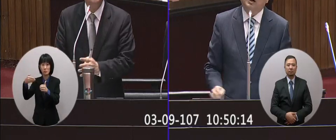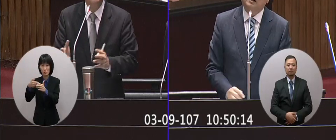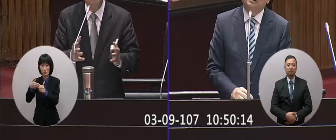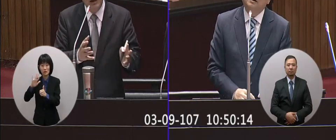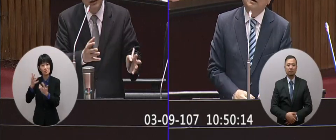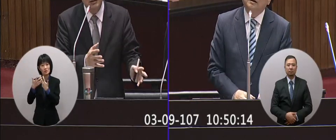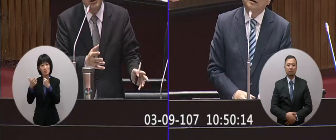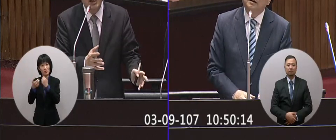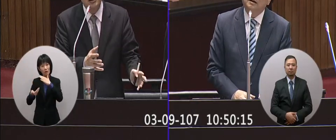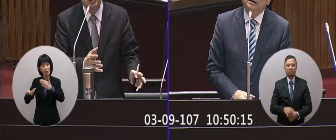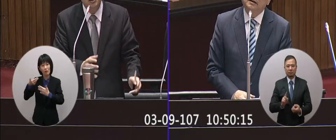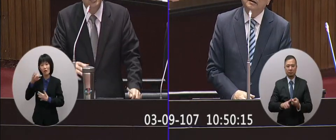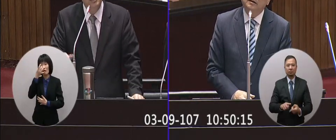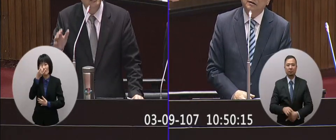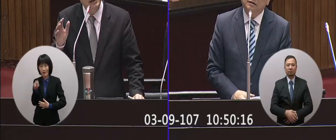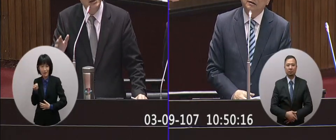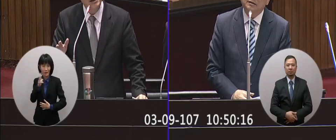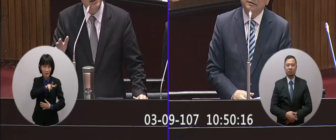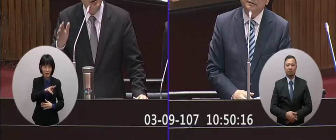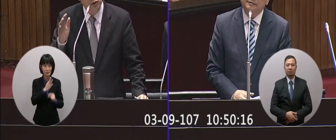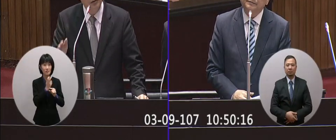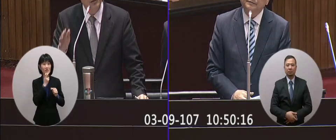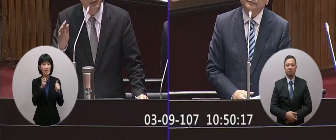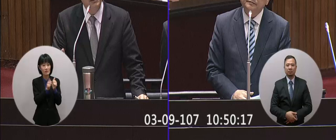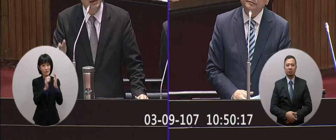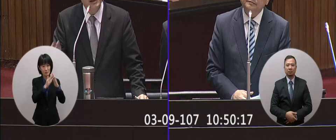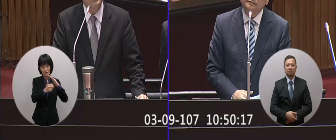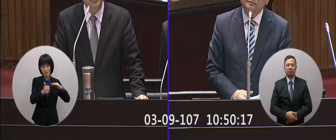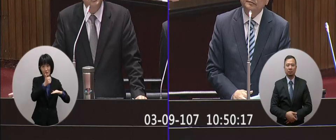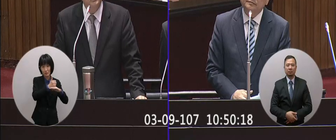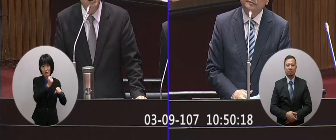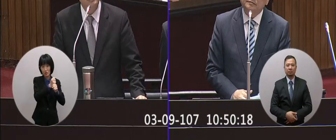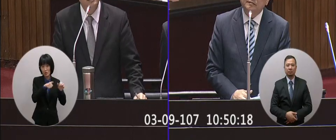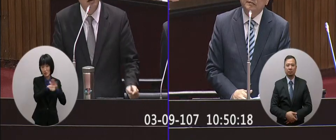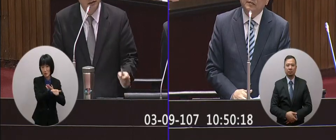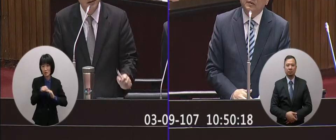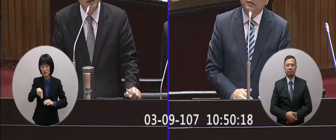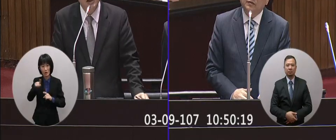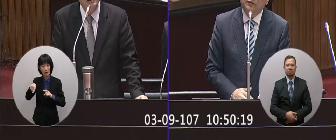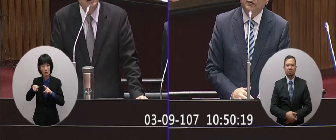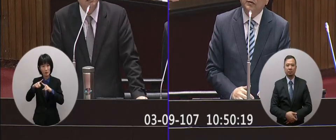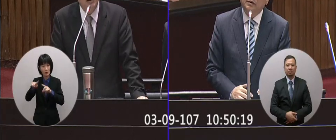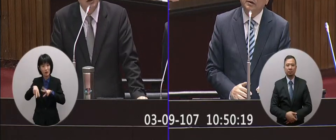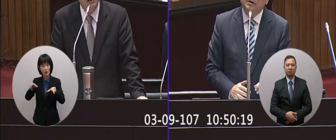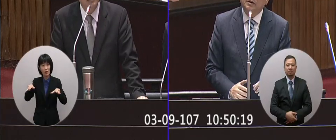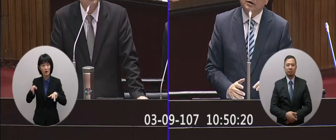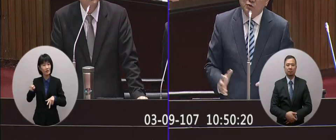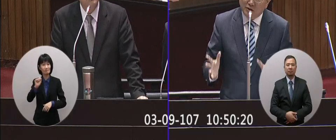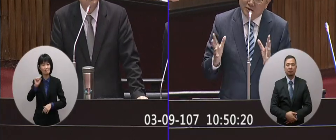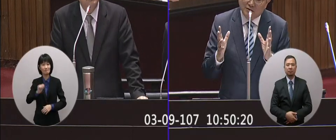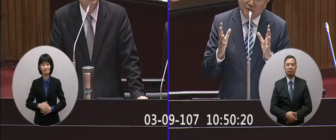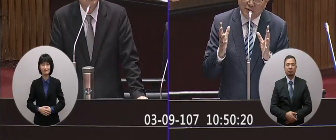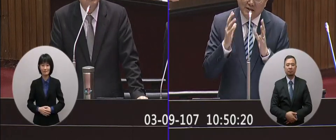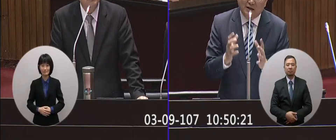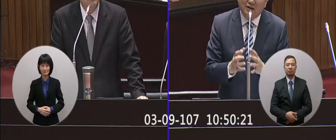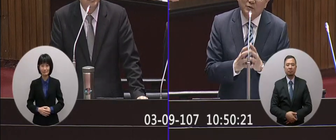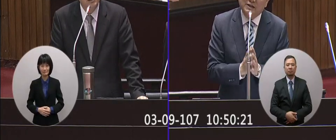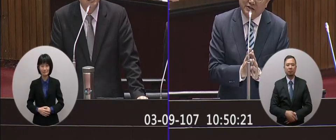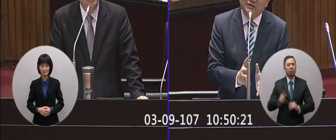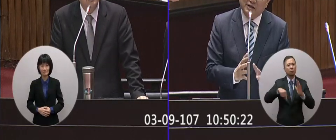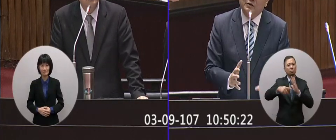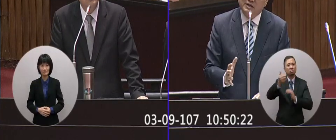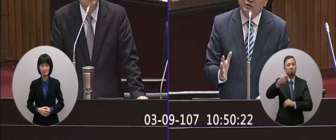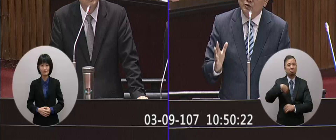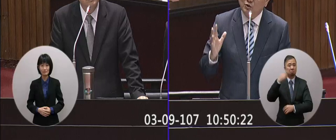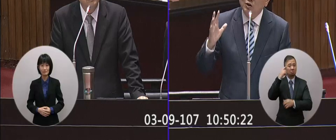机会升迁，他又跑到直辖市去，那非直辖市永远没有人可以做事情。好，以上简单报告。 所以 院长，那